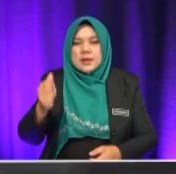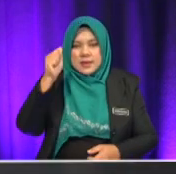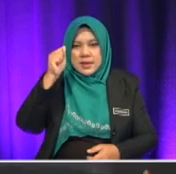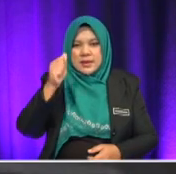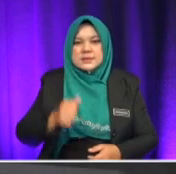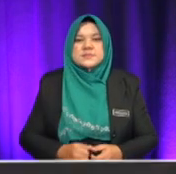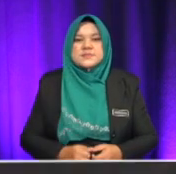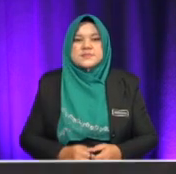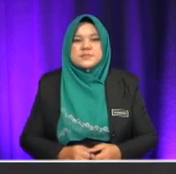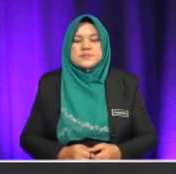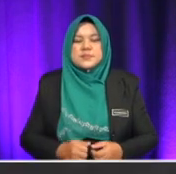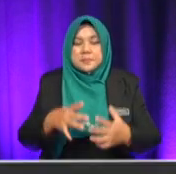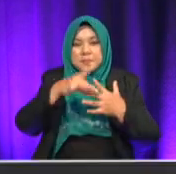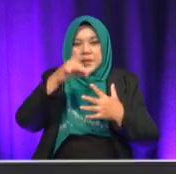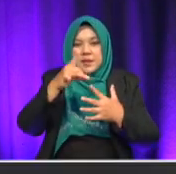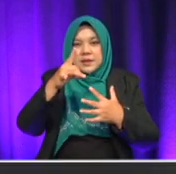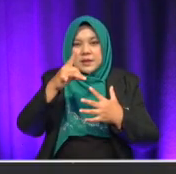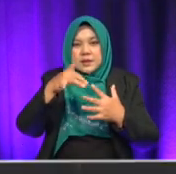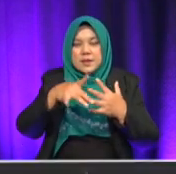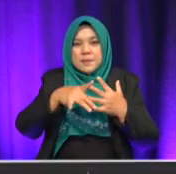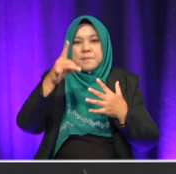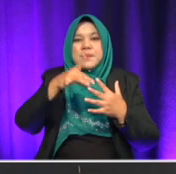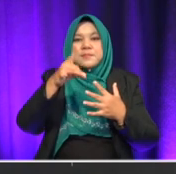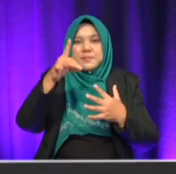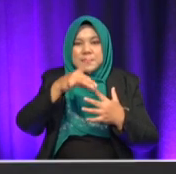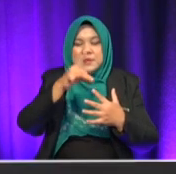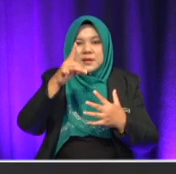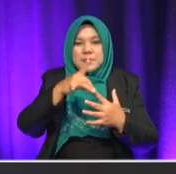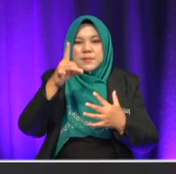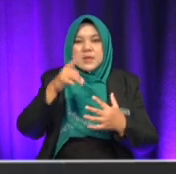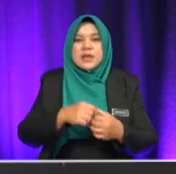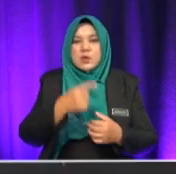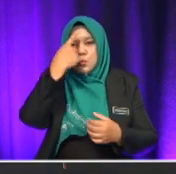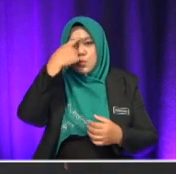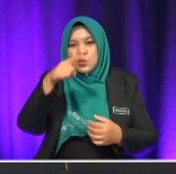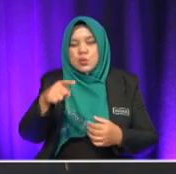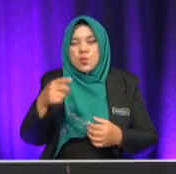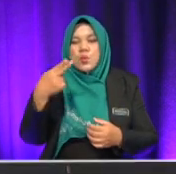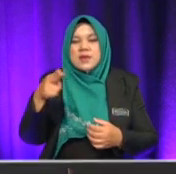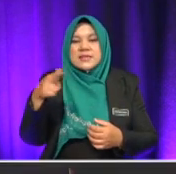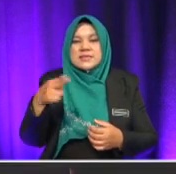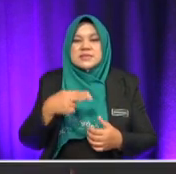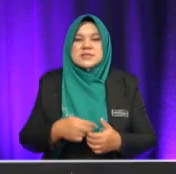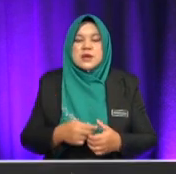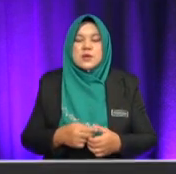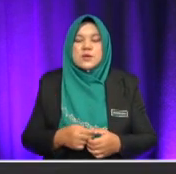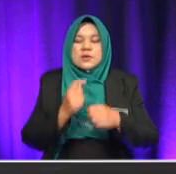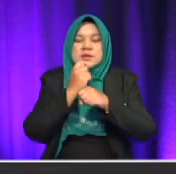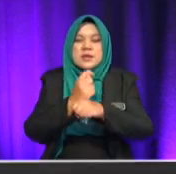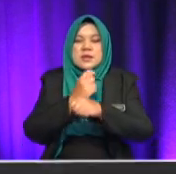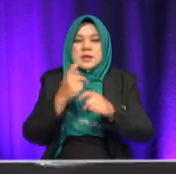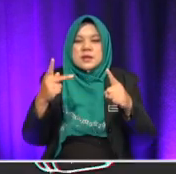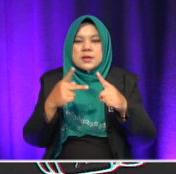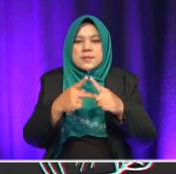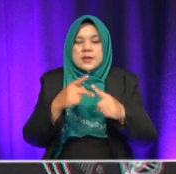nampaknya murid-murid memilih untuk memilih pula ya mengangkat kata iya kepada ke-4